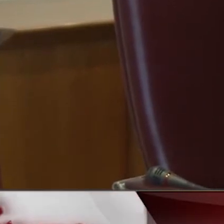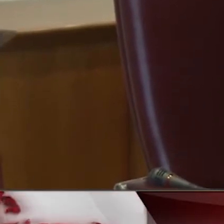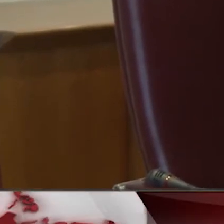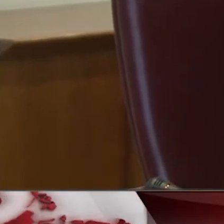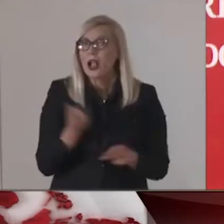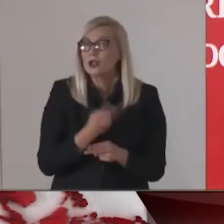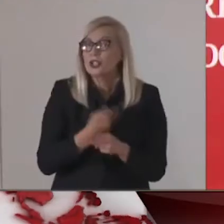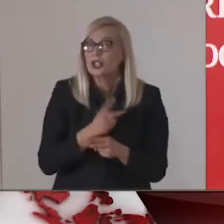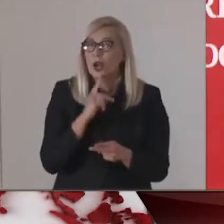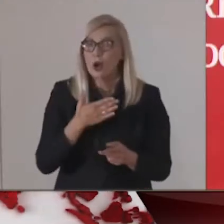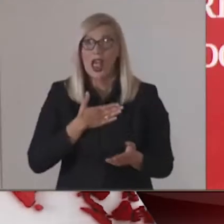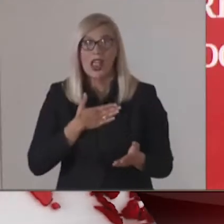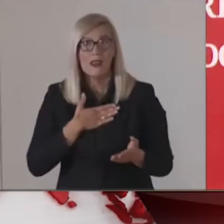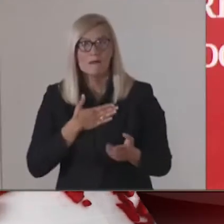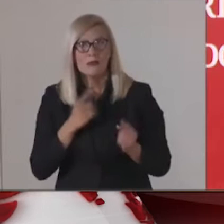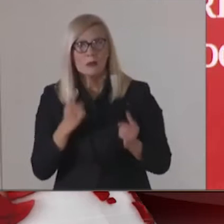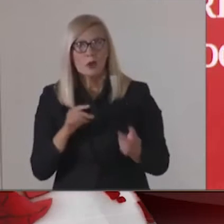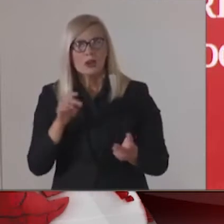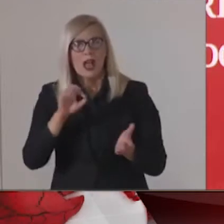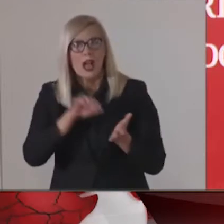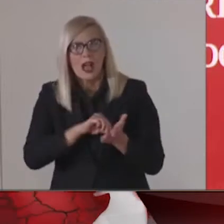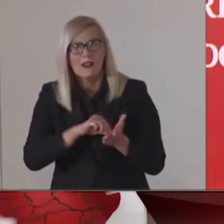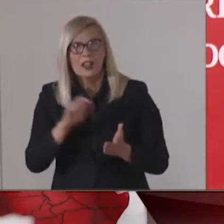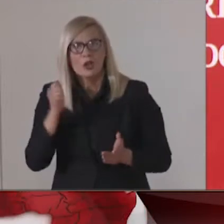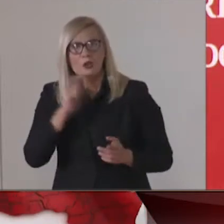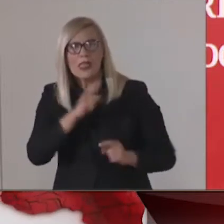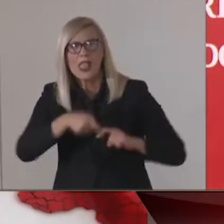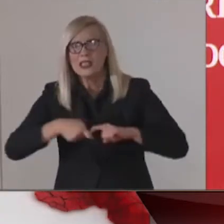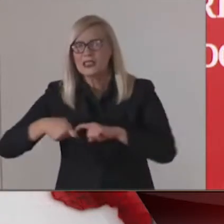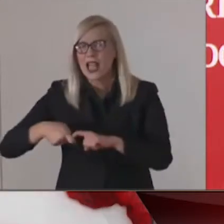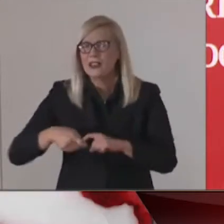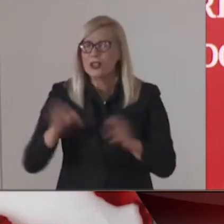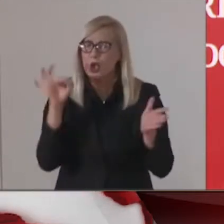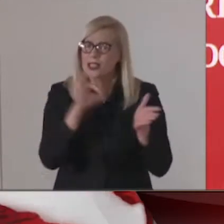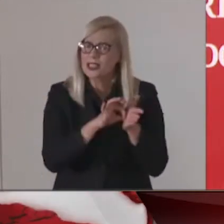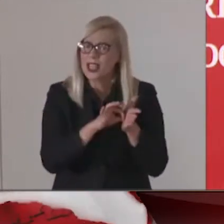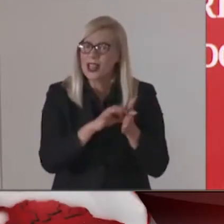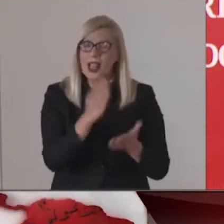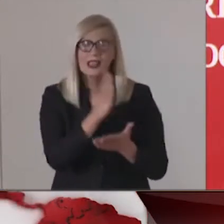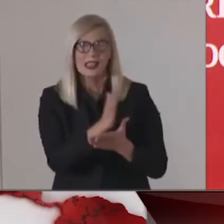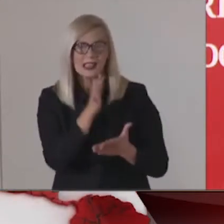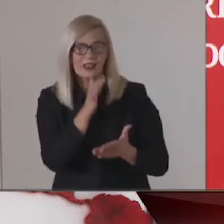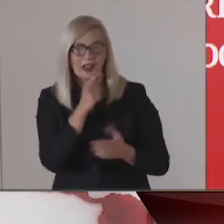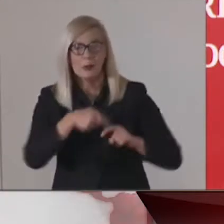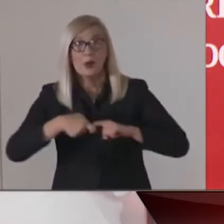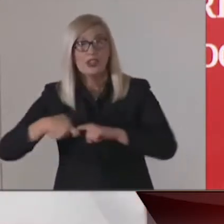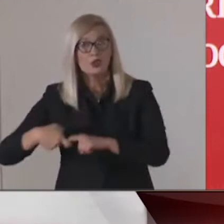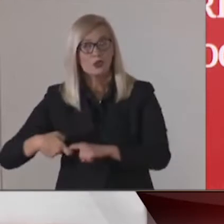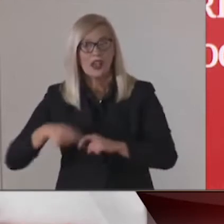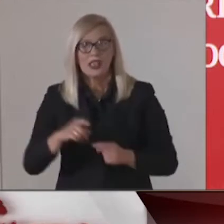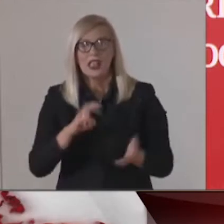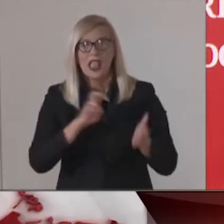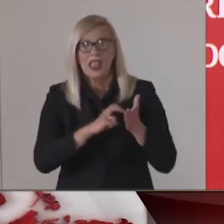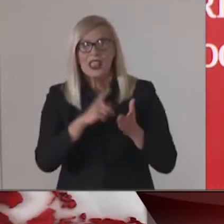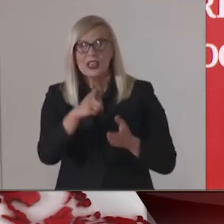земја која се има поставено енергетската независност како цел за Северна Македонија, поврзувањето на